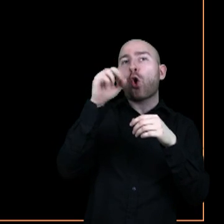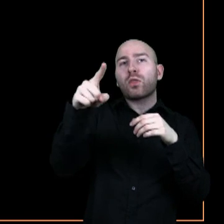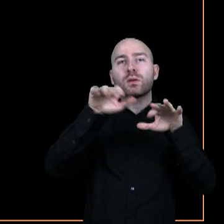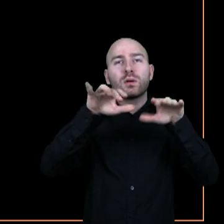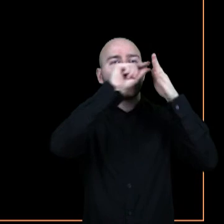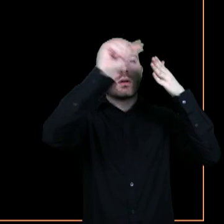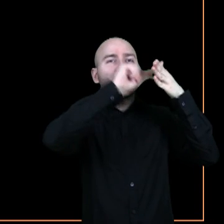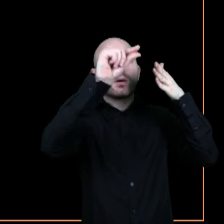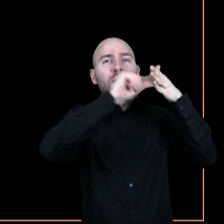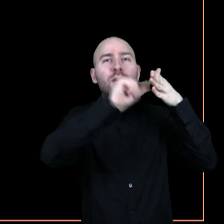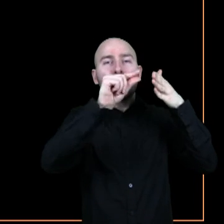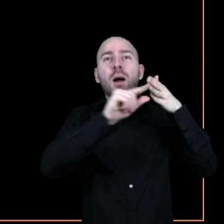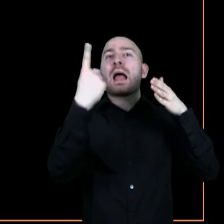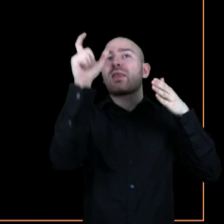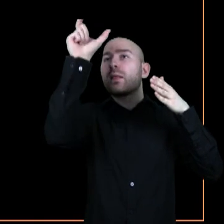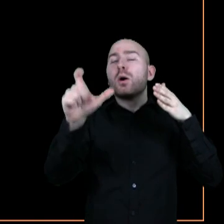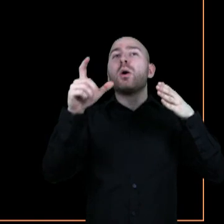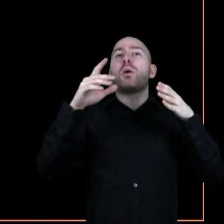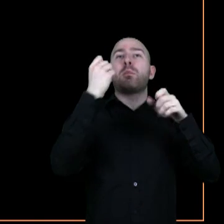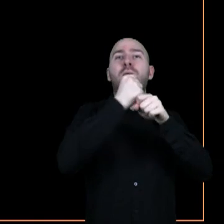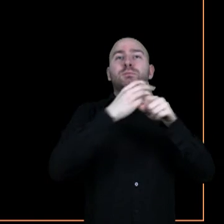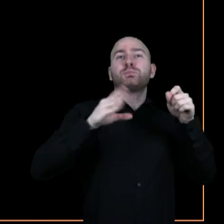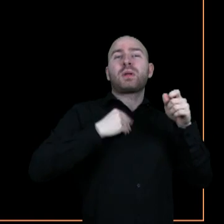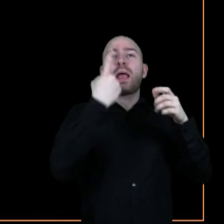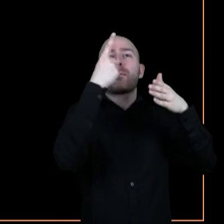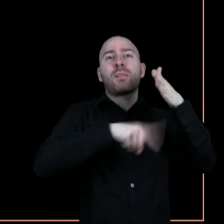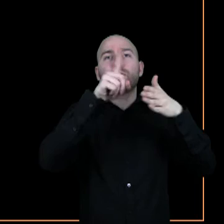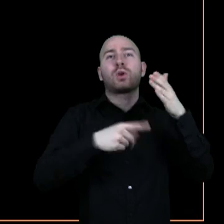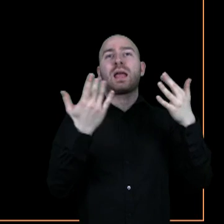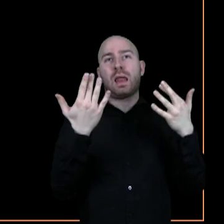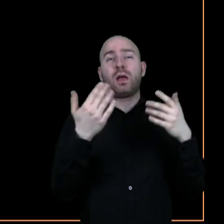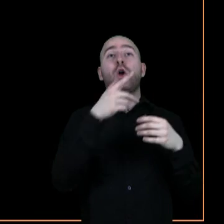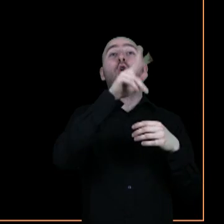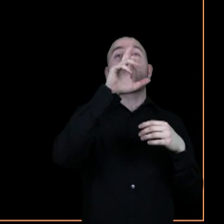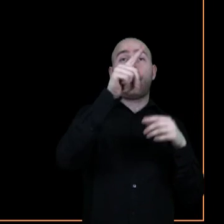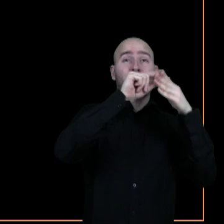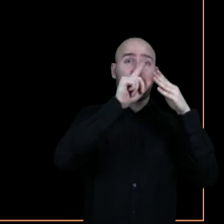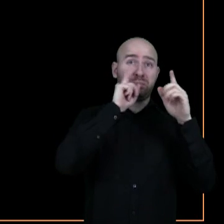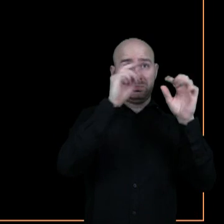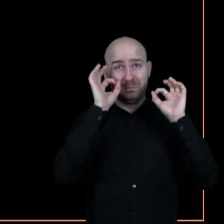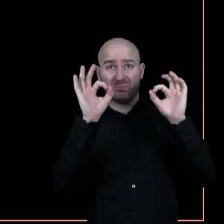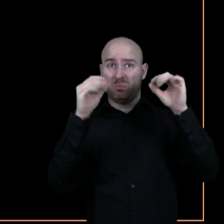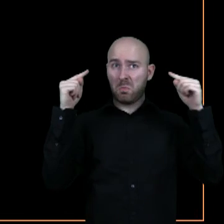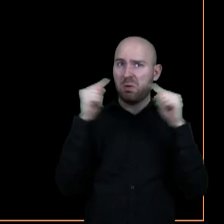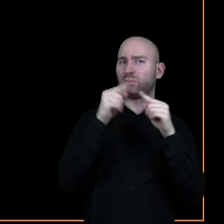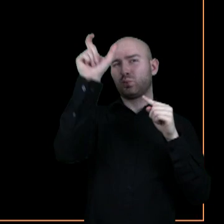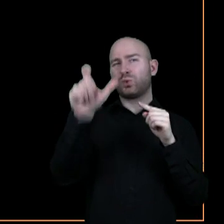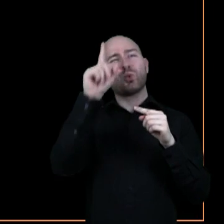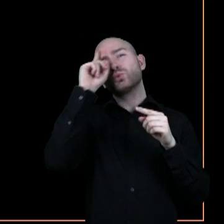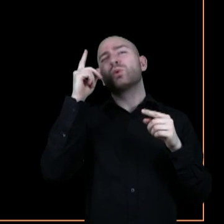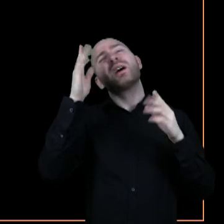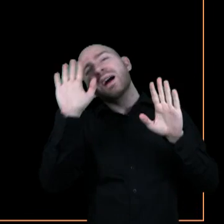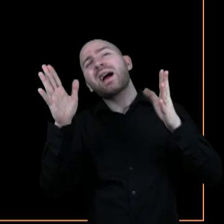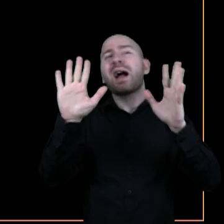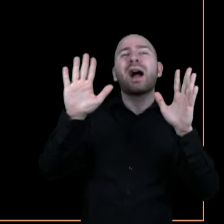od tylu programistów. Załóżmy, że to wiemy. Linijka kodu może nie jest najlepszą miarą